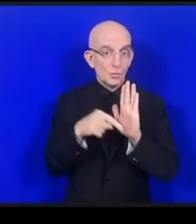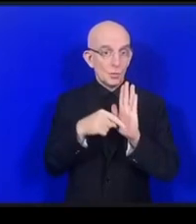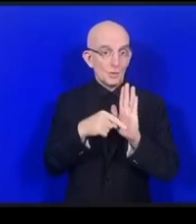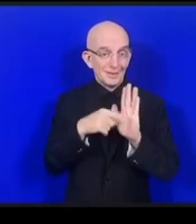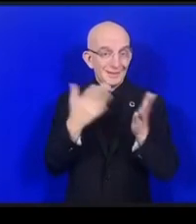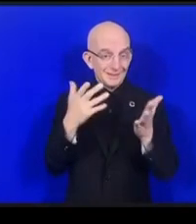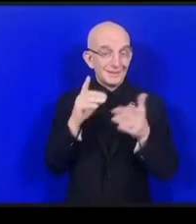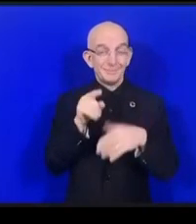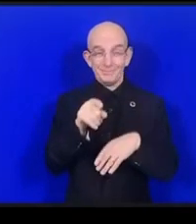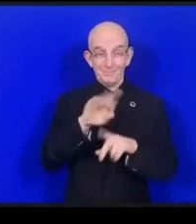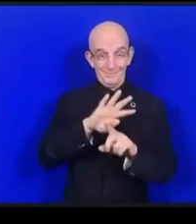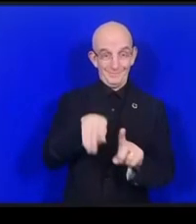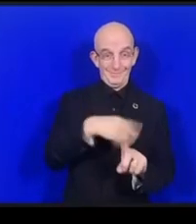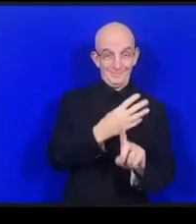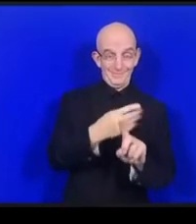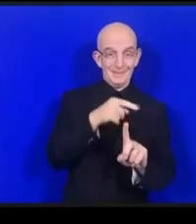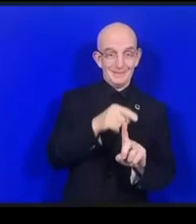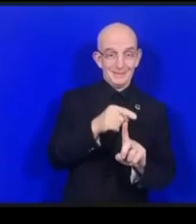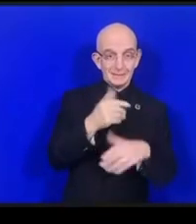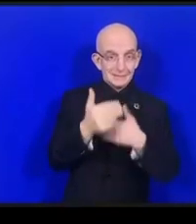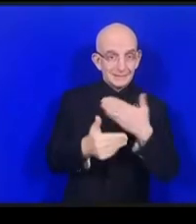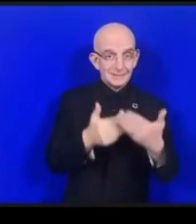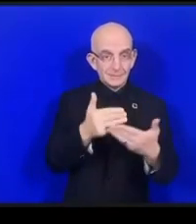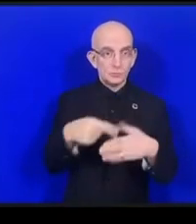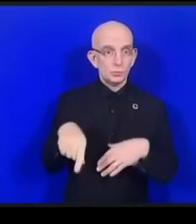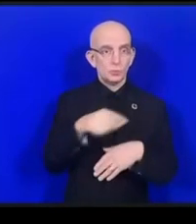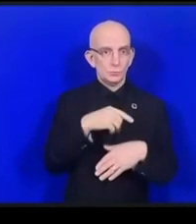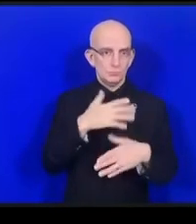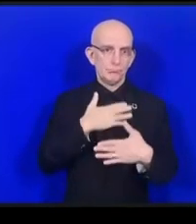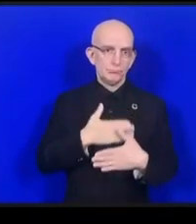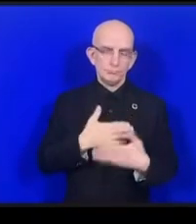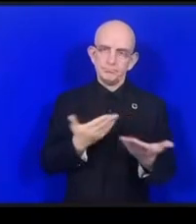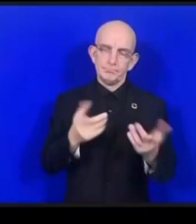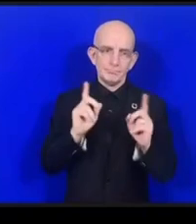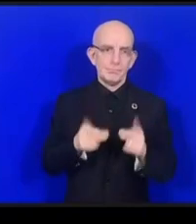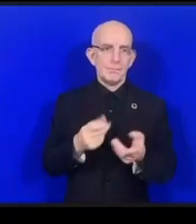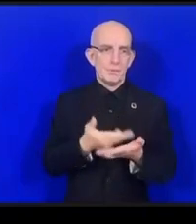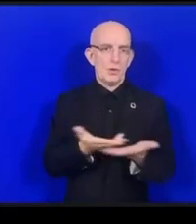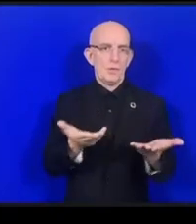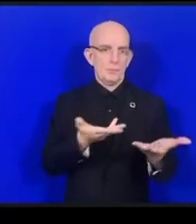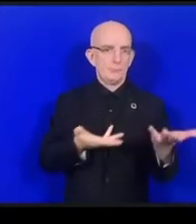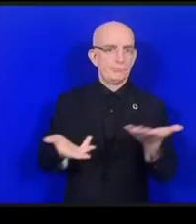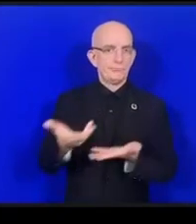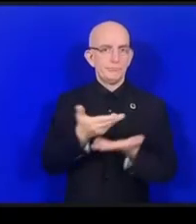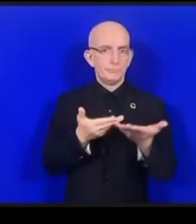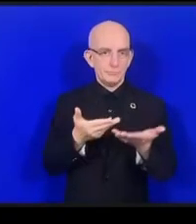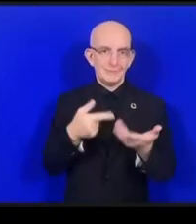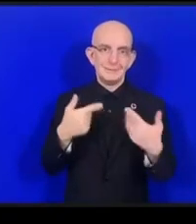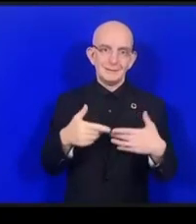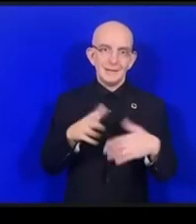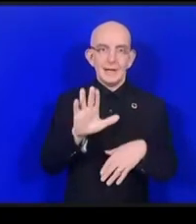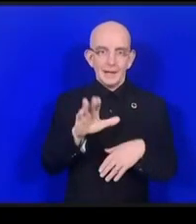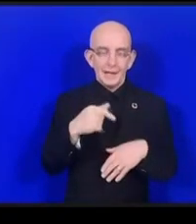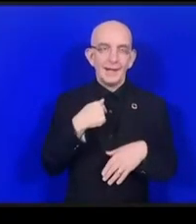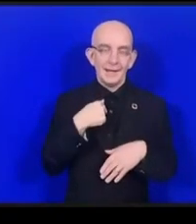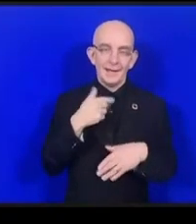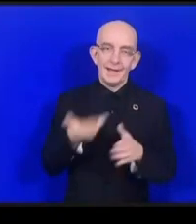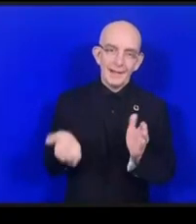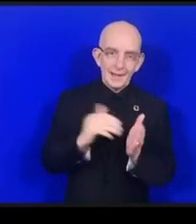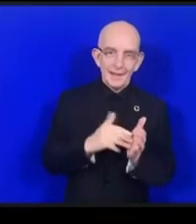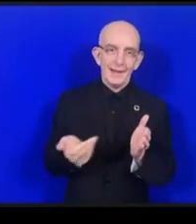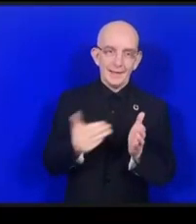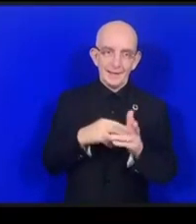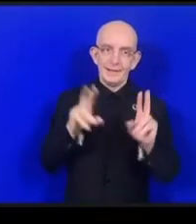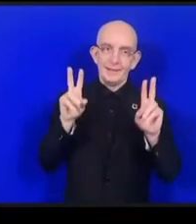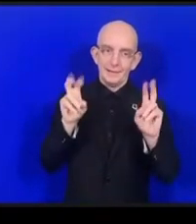поэтому открытость - это важный компонент это слово недостаточно часто использовалось на этой неделе ведь речь